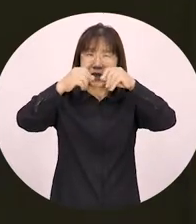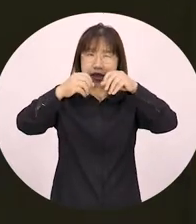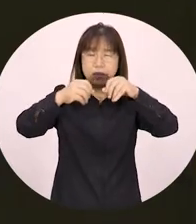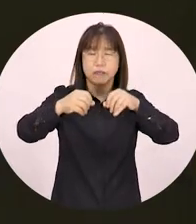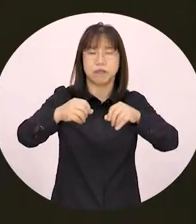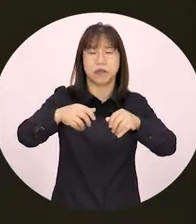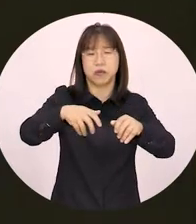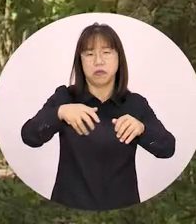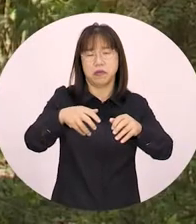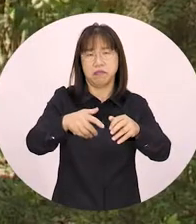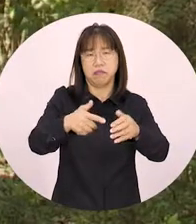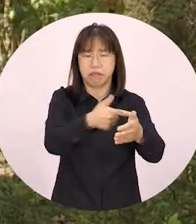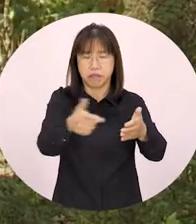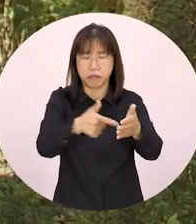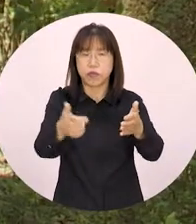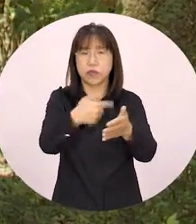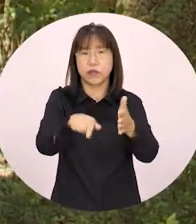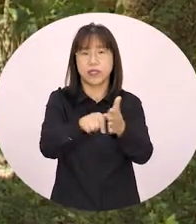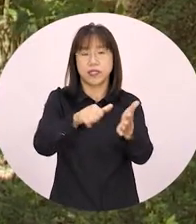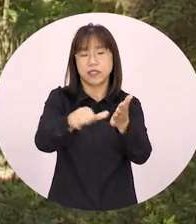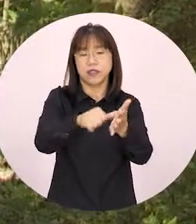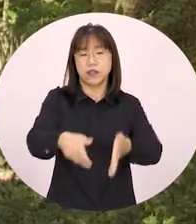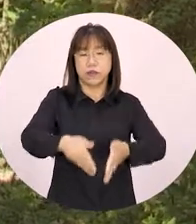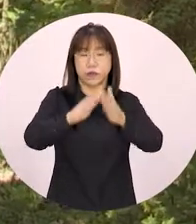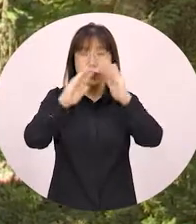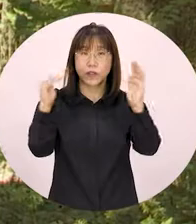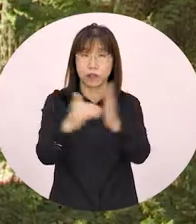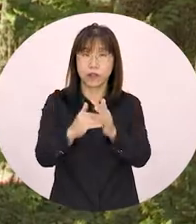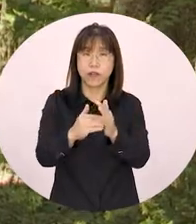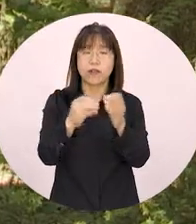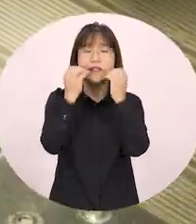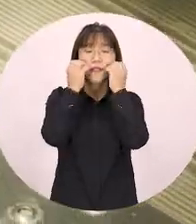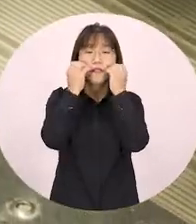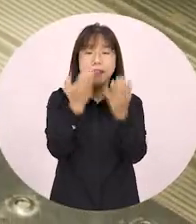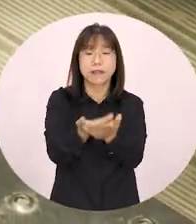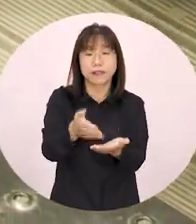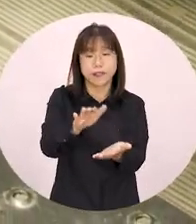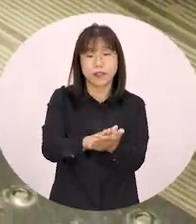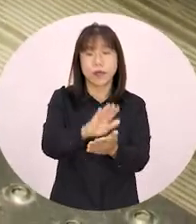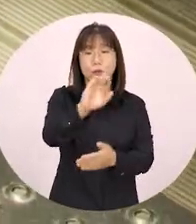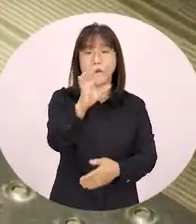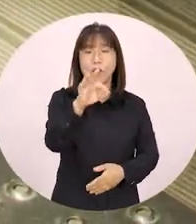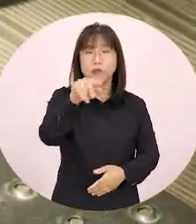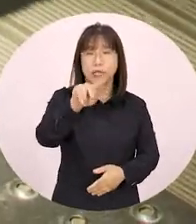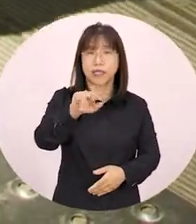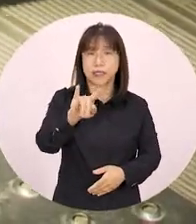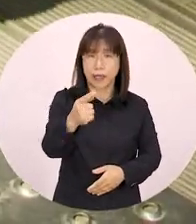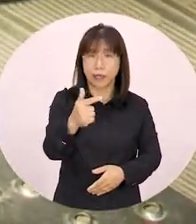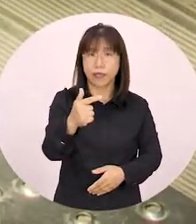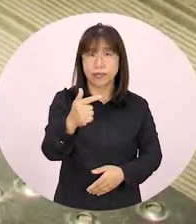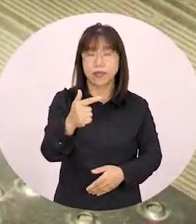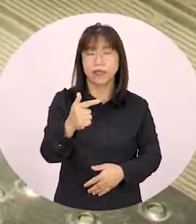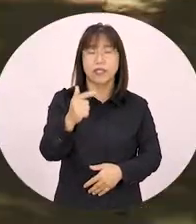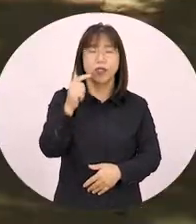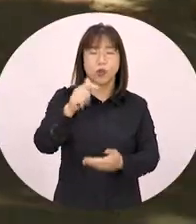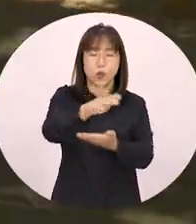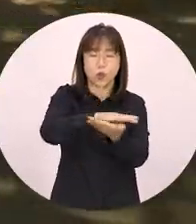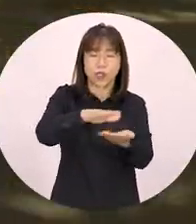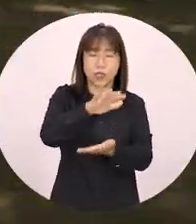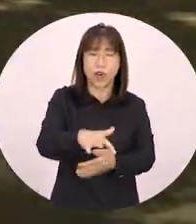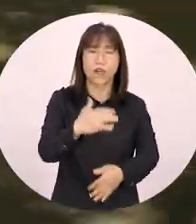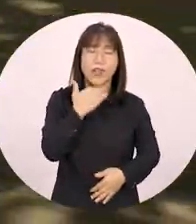공원 이용객의 편의를 향상시켰습니다 강성훈은 3 단장을 마치고 돌아온 봉제산 숲속 놀이터 가